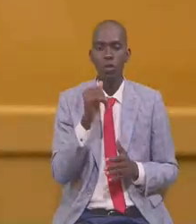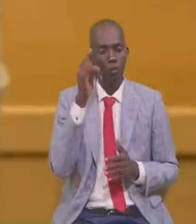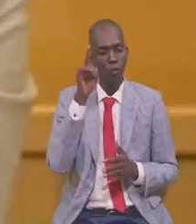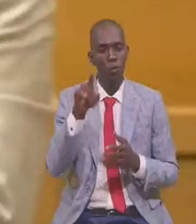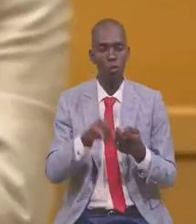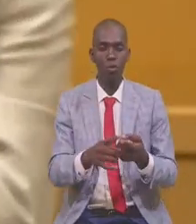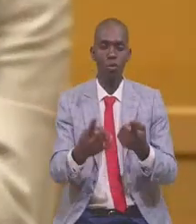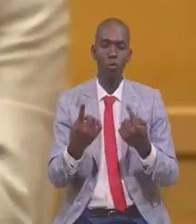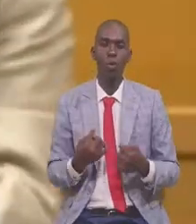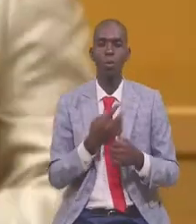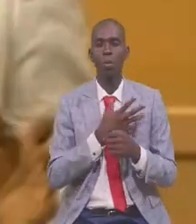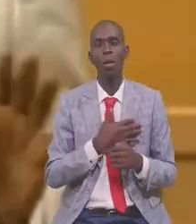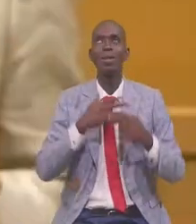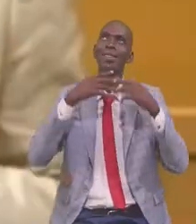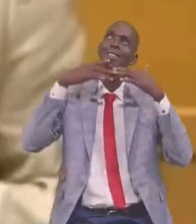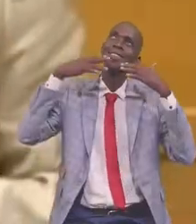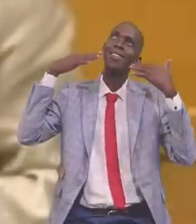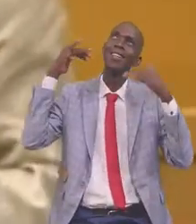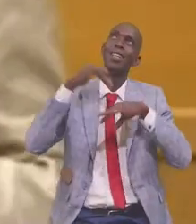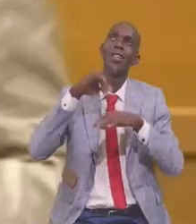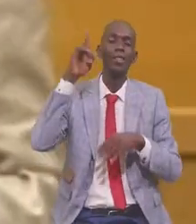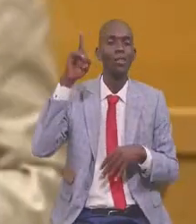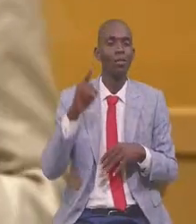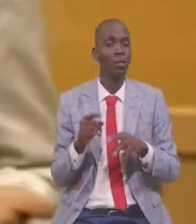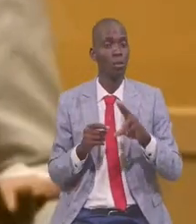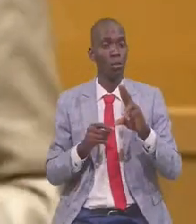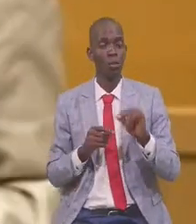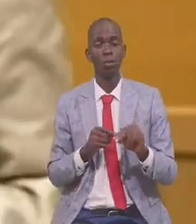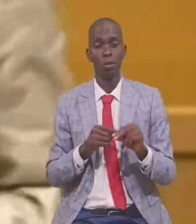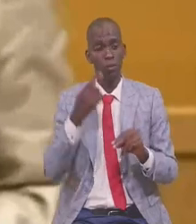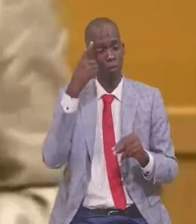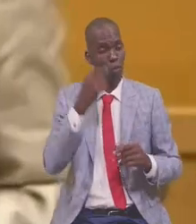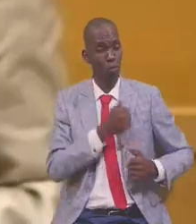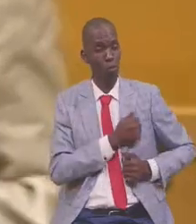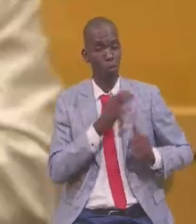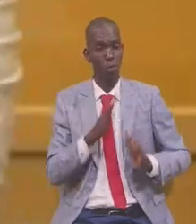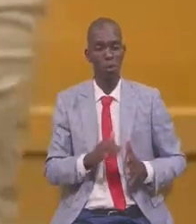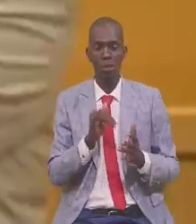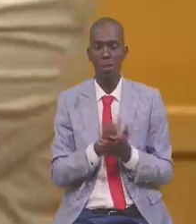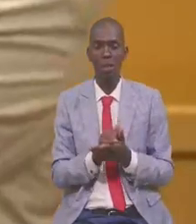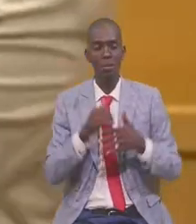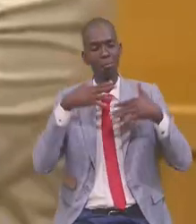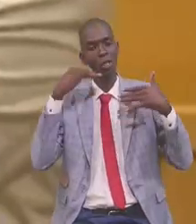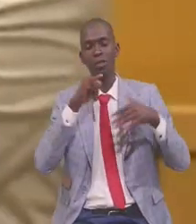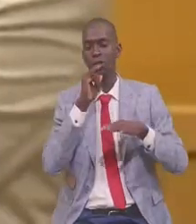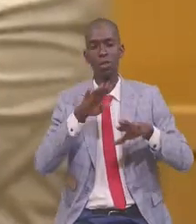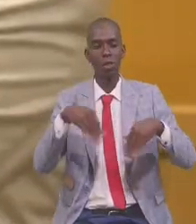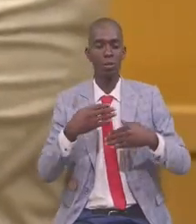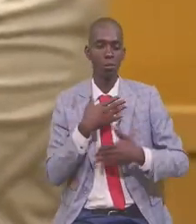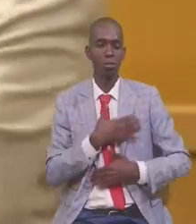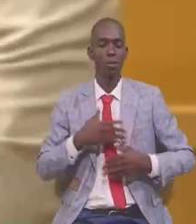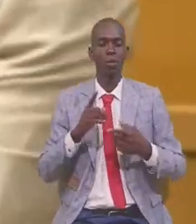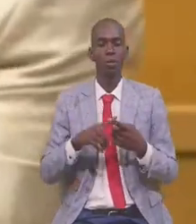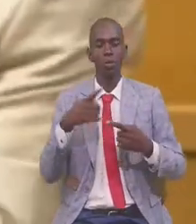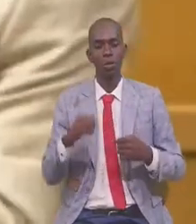tu souris, non. Pour un soldat, cela ne plaît pas au capitaine qui l'a mis sur le champ de